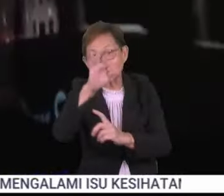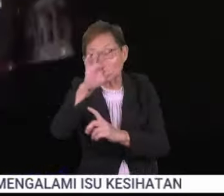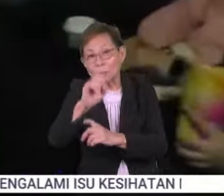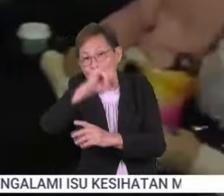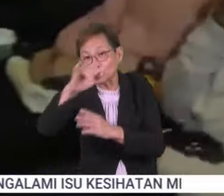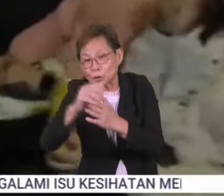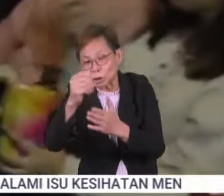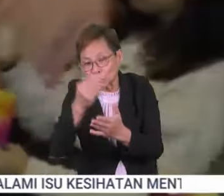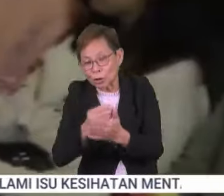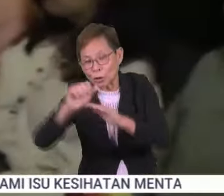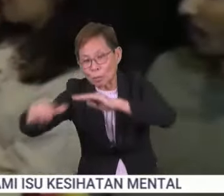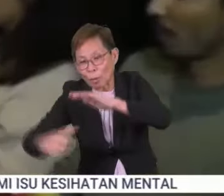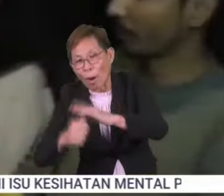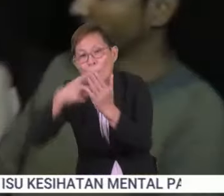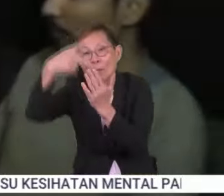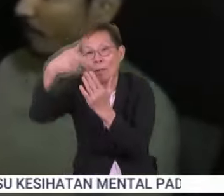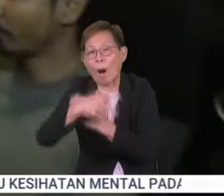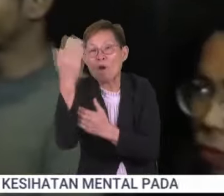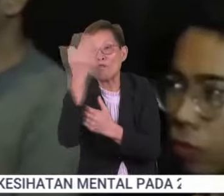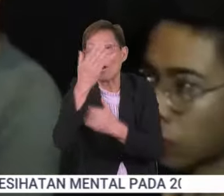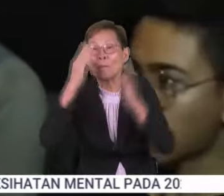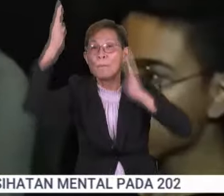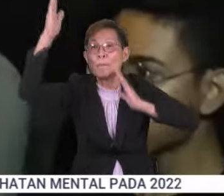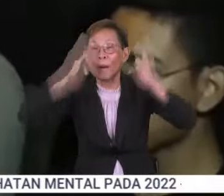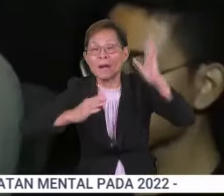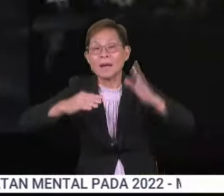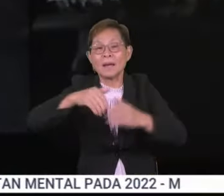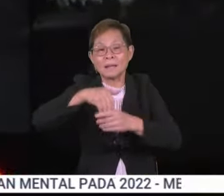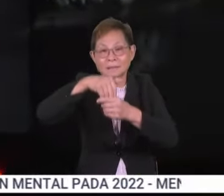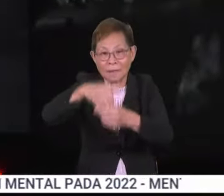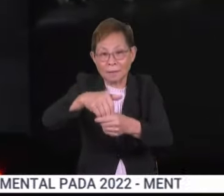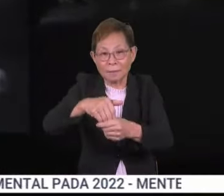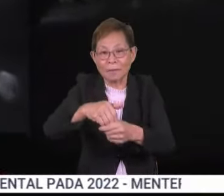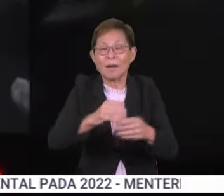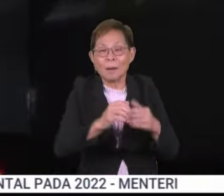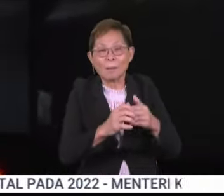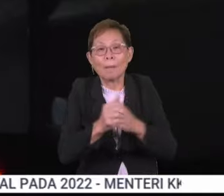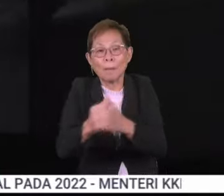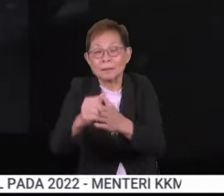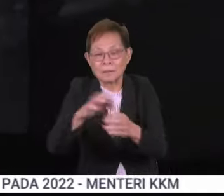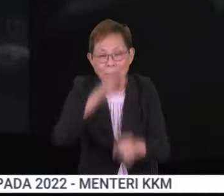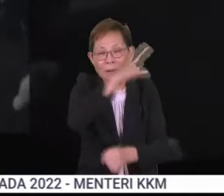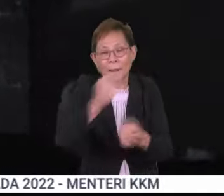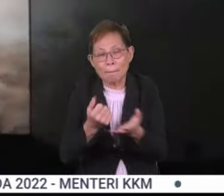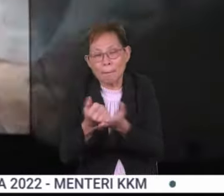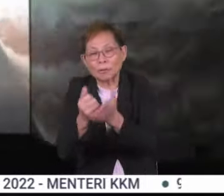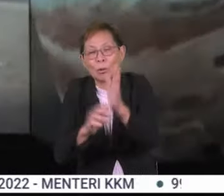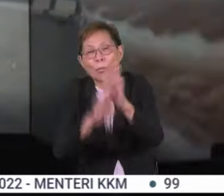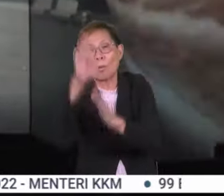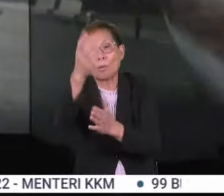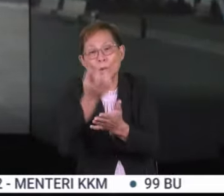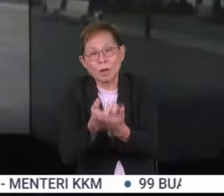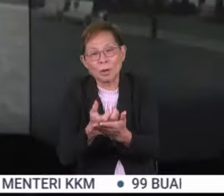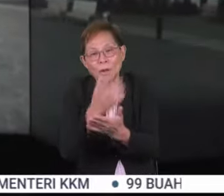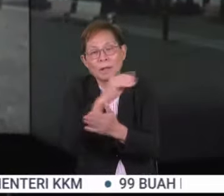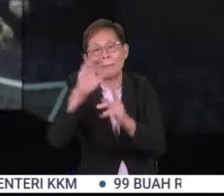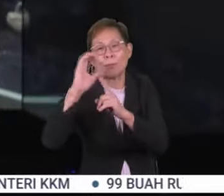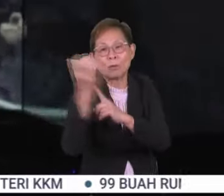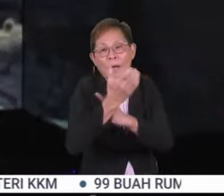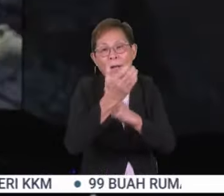juta di bawah inisiatif film in Malaysia insentif pemangkin semangat selain membantu pertumbuhan ekonomi dan